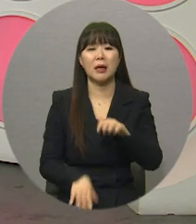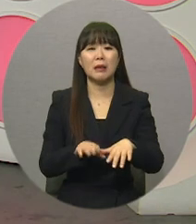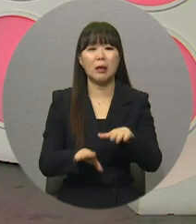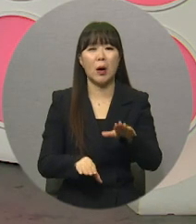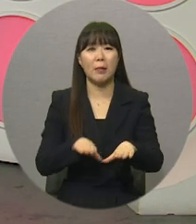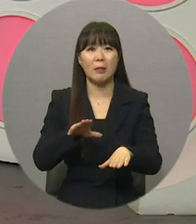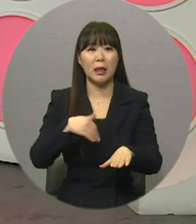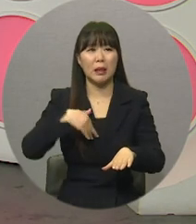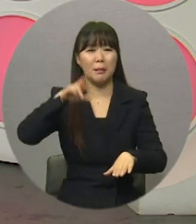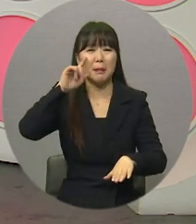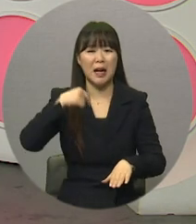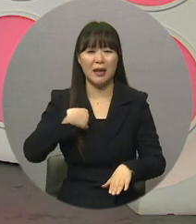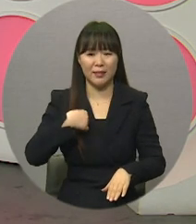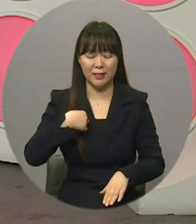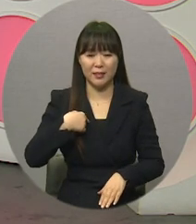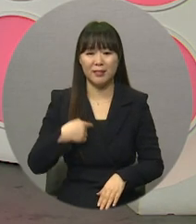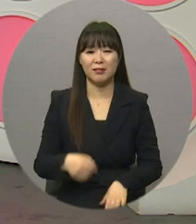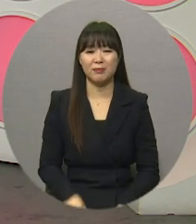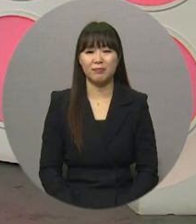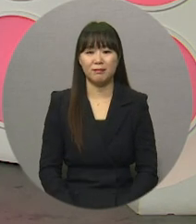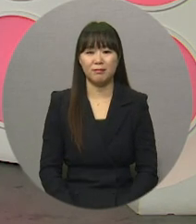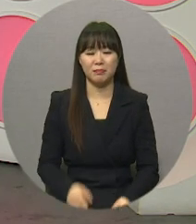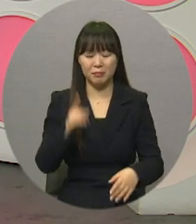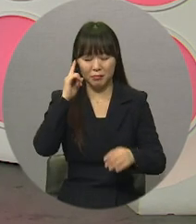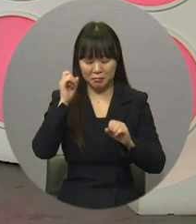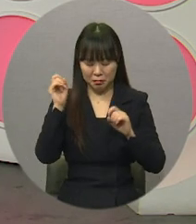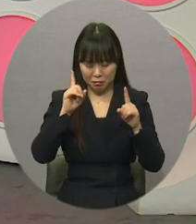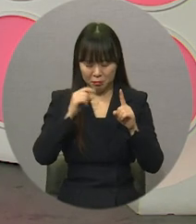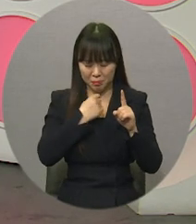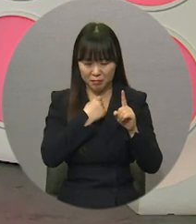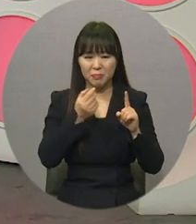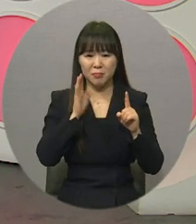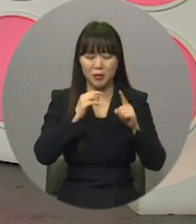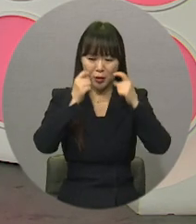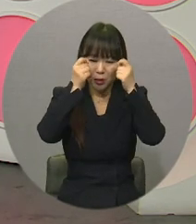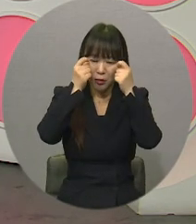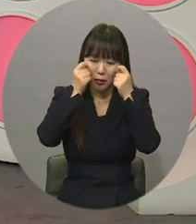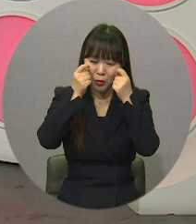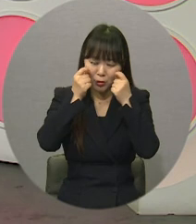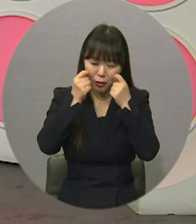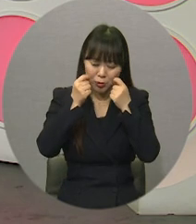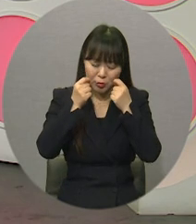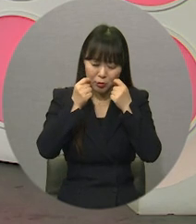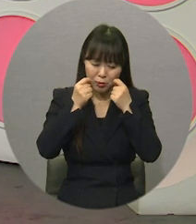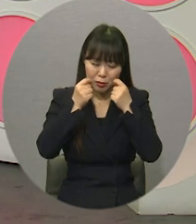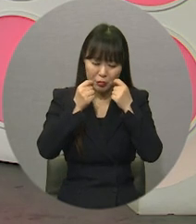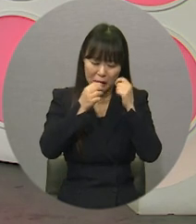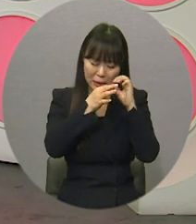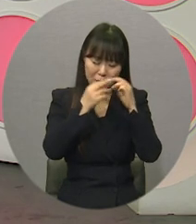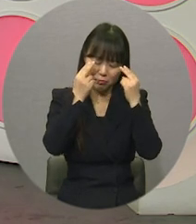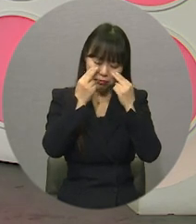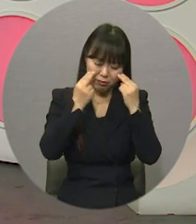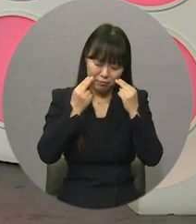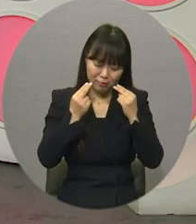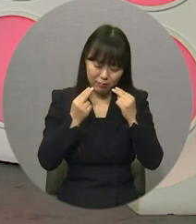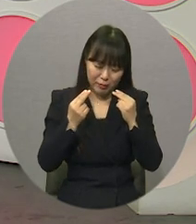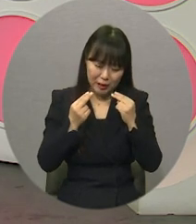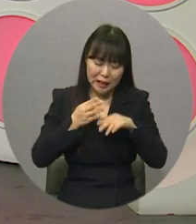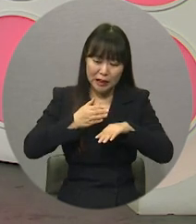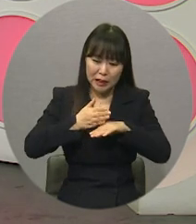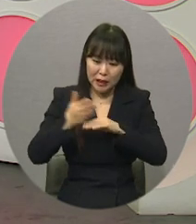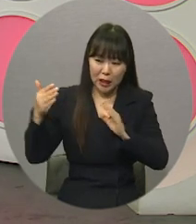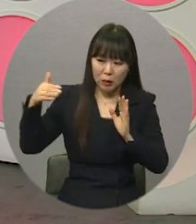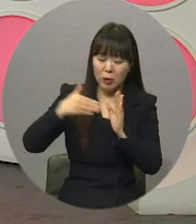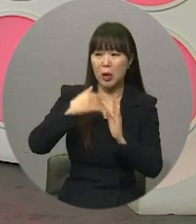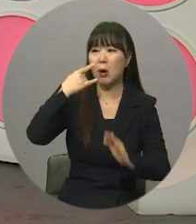걸음을 틀리고 말았습니다. 정신을 차리려 했지만 눈물이 멈추지 않았으며 늦게